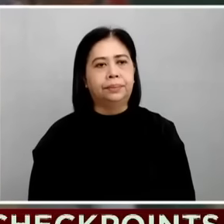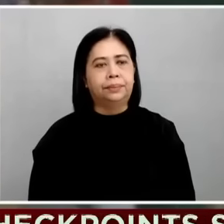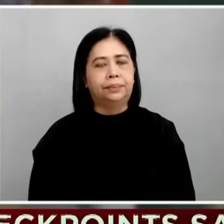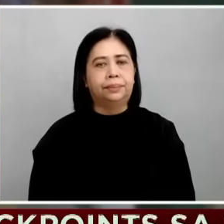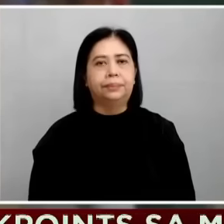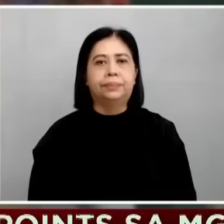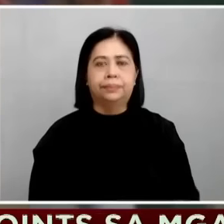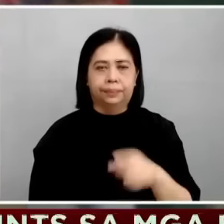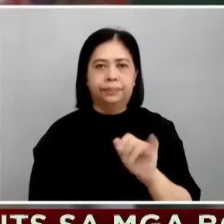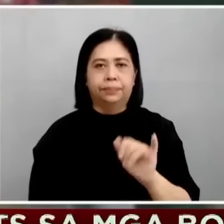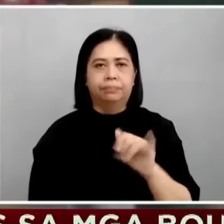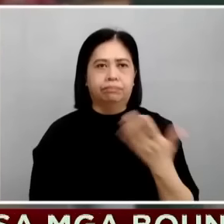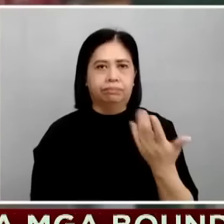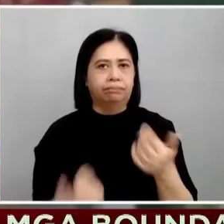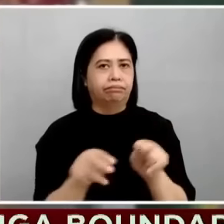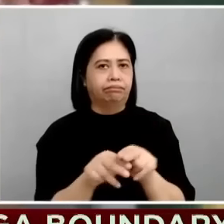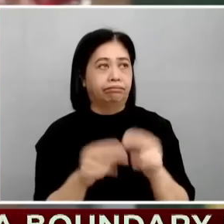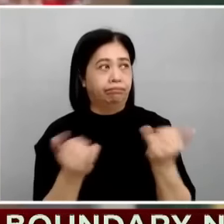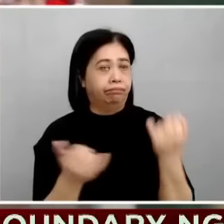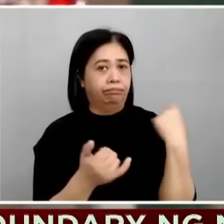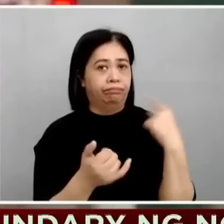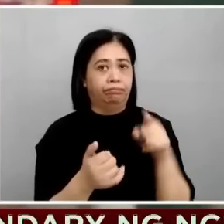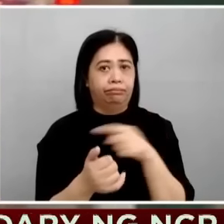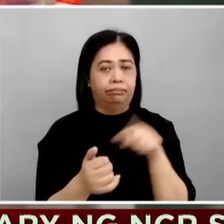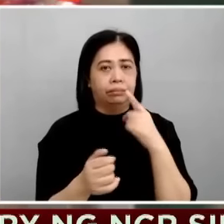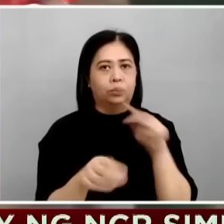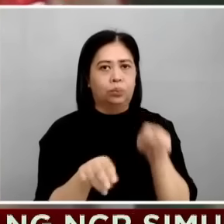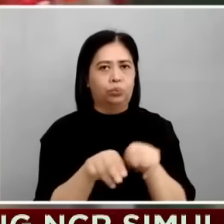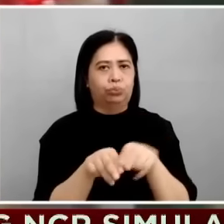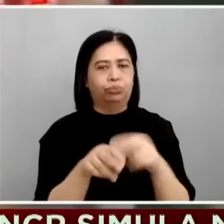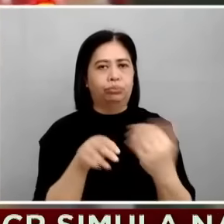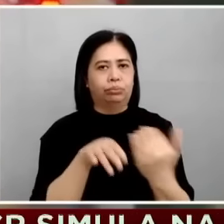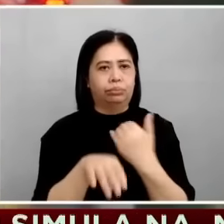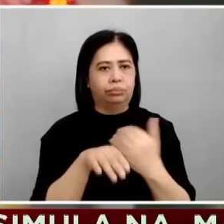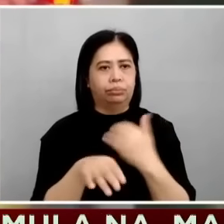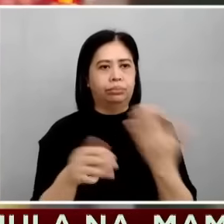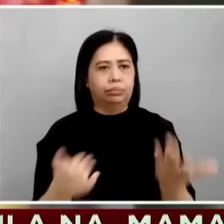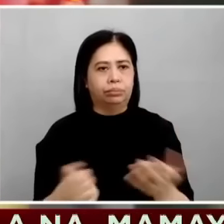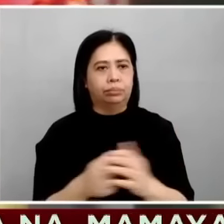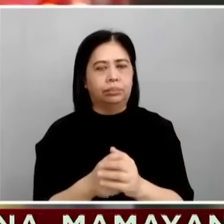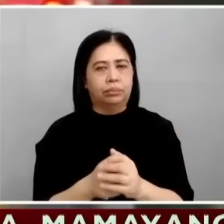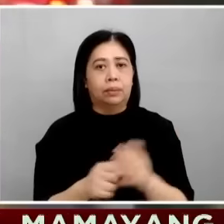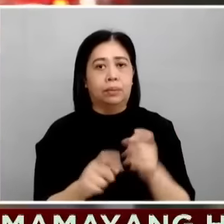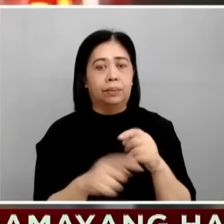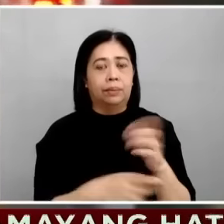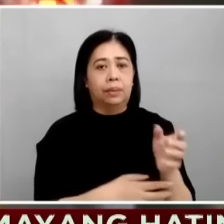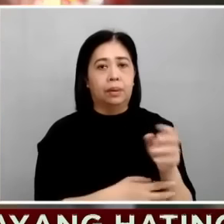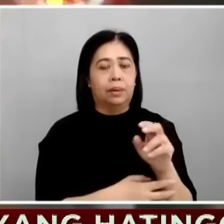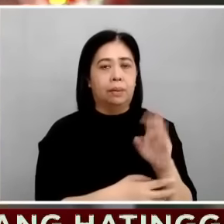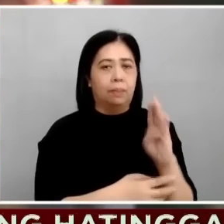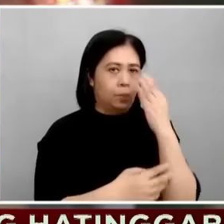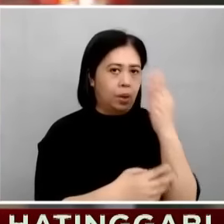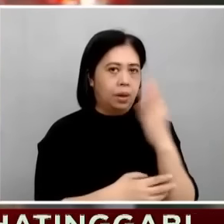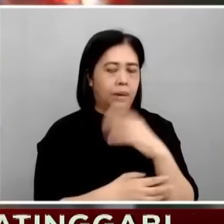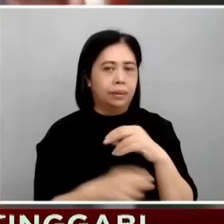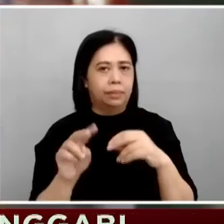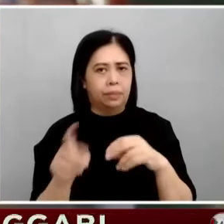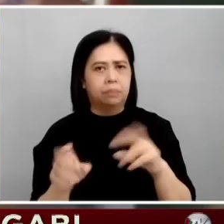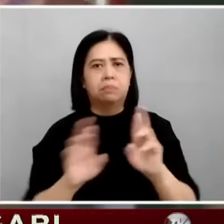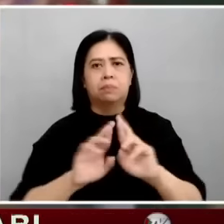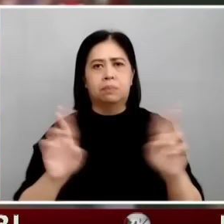Bernadette, bagamat normal pa ang daloy ng trapiko dito sa boundary ng Valenzuela City at ng Bicawayan, Bulacan, handa na ang pwersa ng mga pulis dito